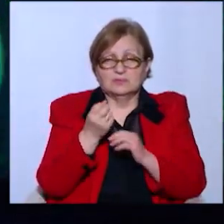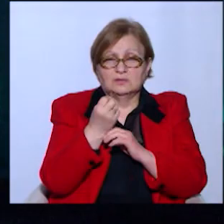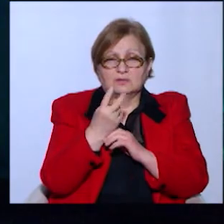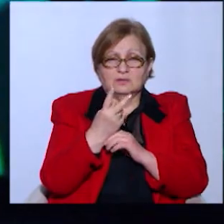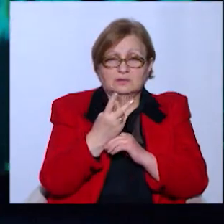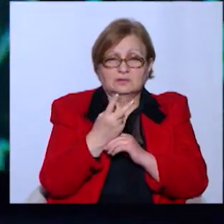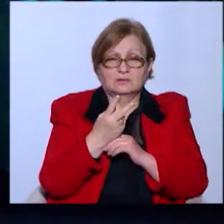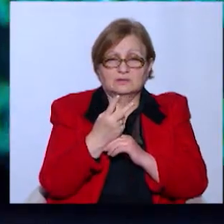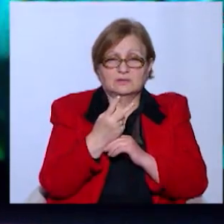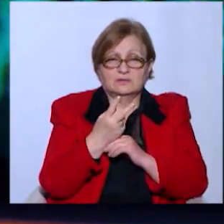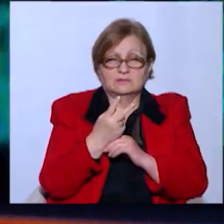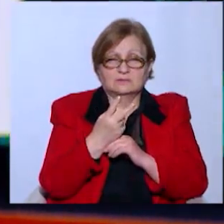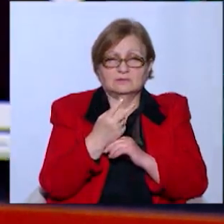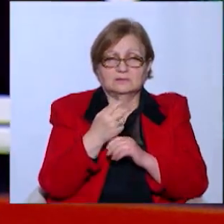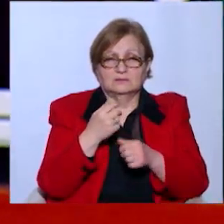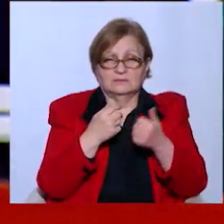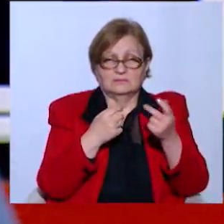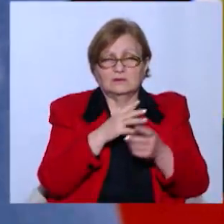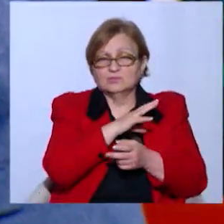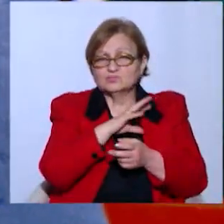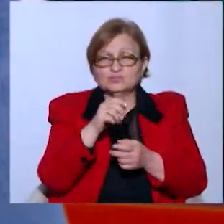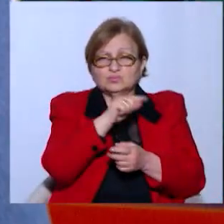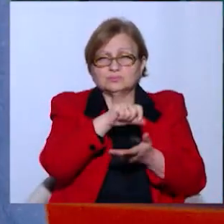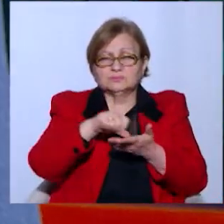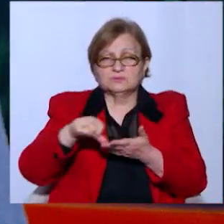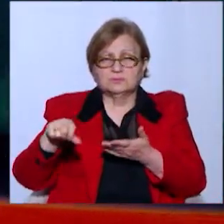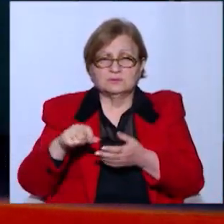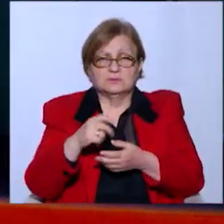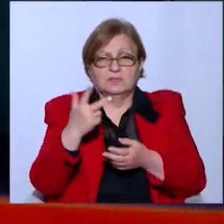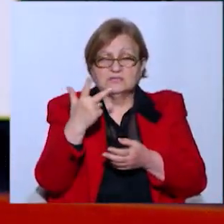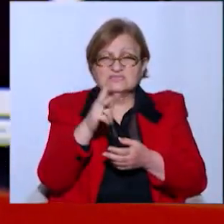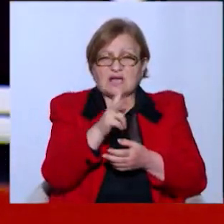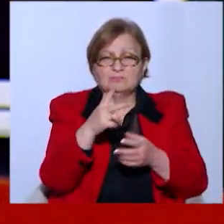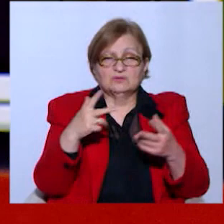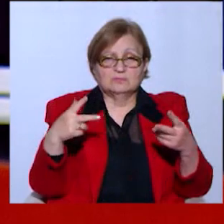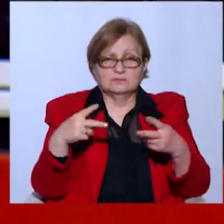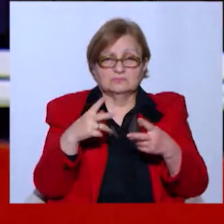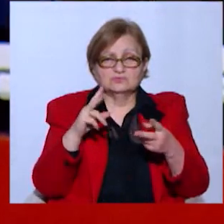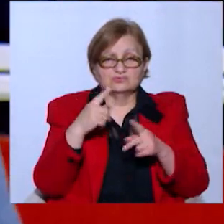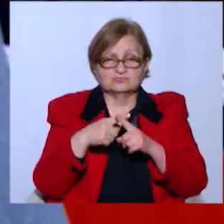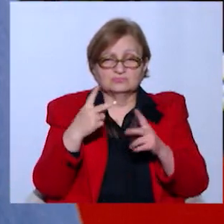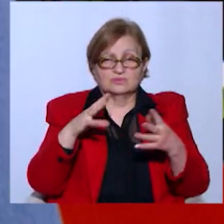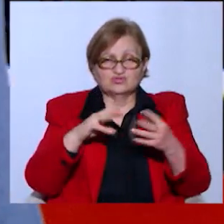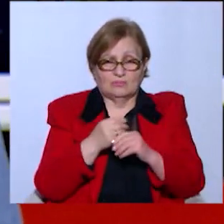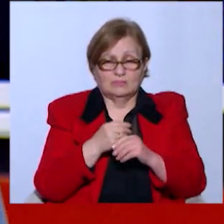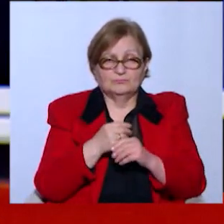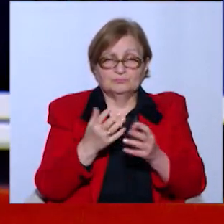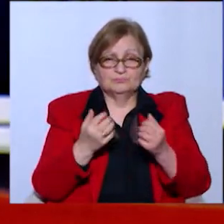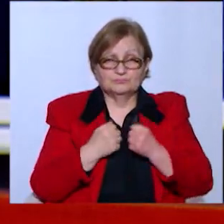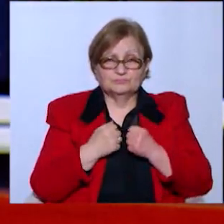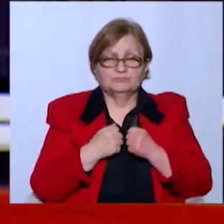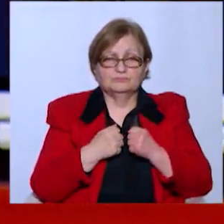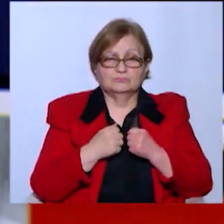ეს წევრი. 12-ვე ეს წევრი უნდა შევკრიბოთ, ანუ ეს სამი ჯამი გვაქვს შესაკრები. მაშასადამე მიიღება რომ